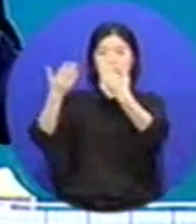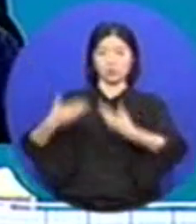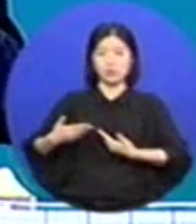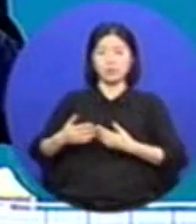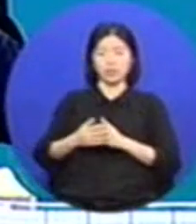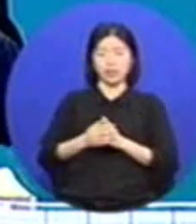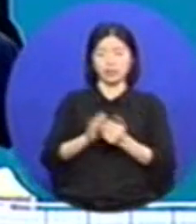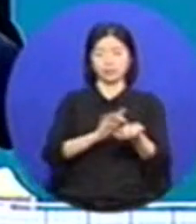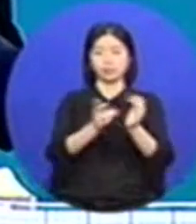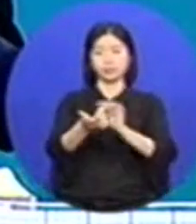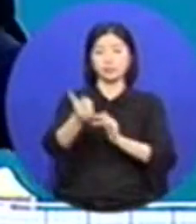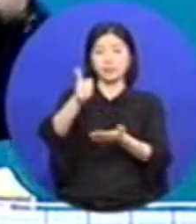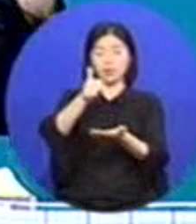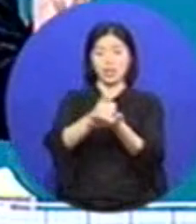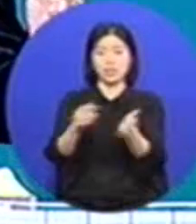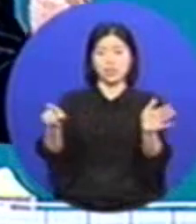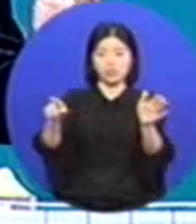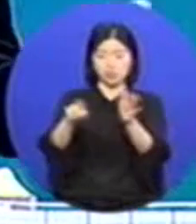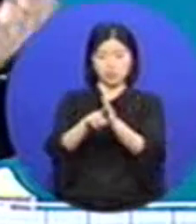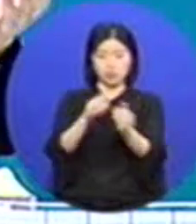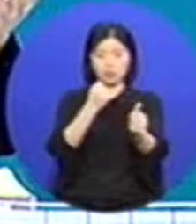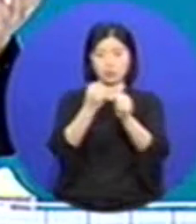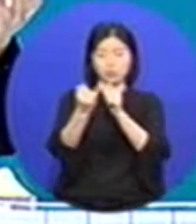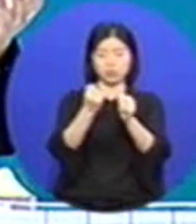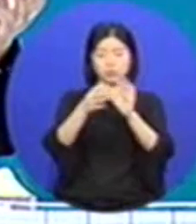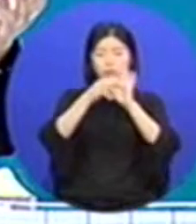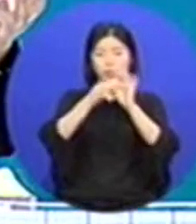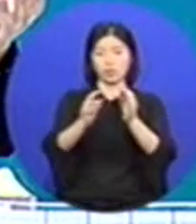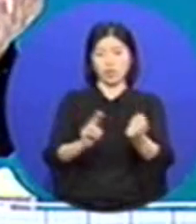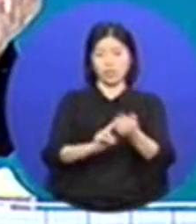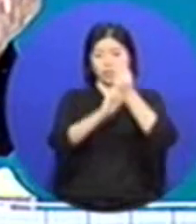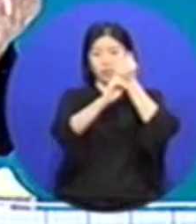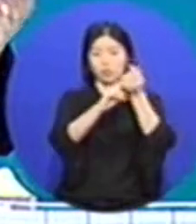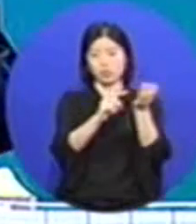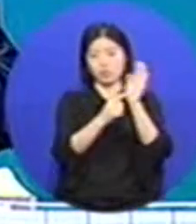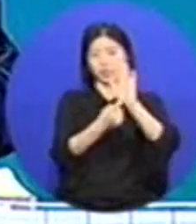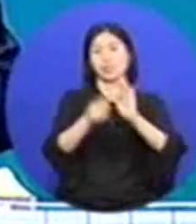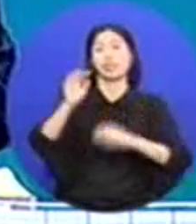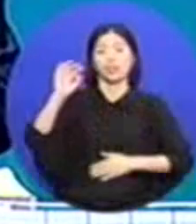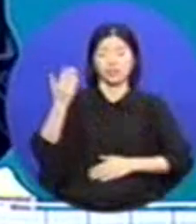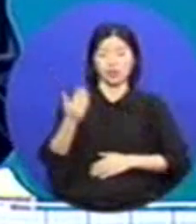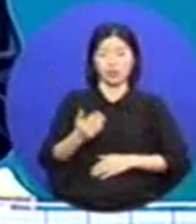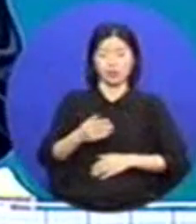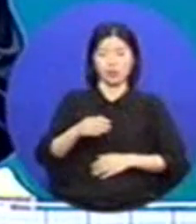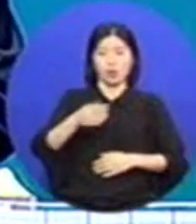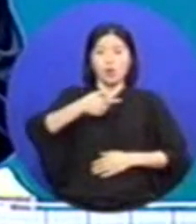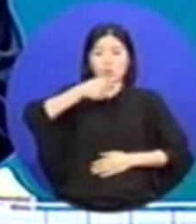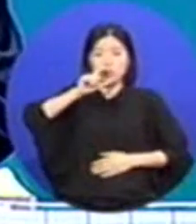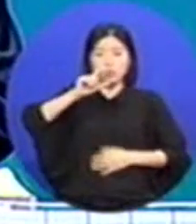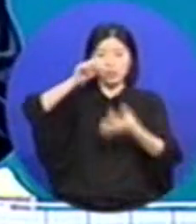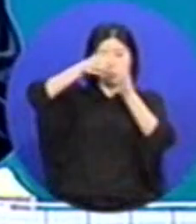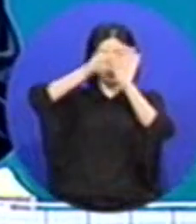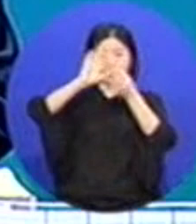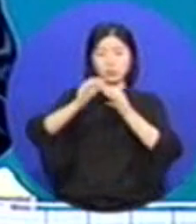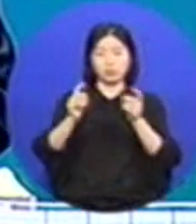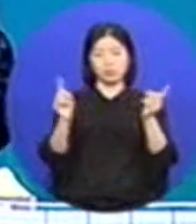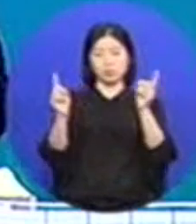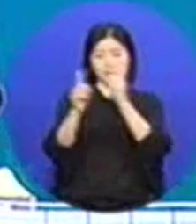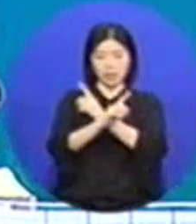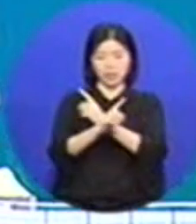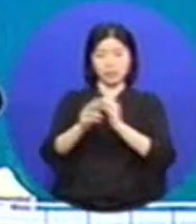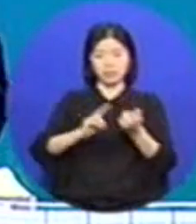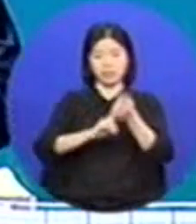예수 믿으면 부부관계에 기적이 일어 나요 물이 포도주가 되는 기적이 일어 나요